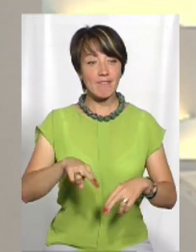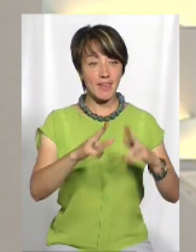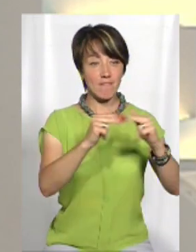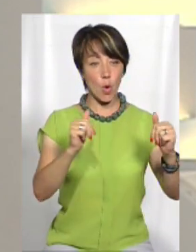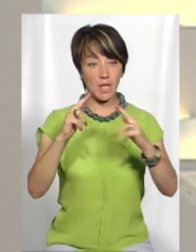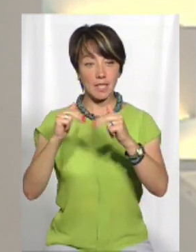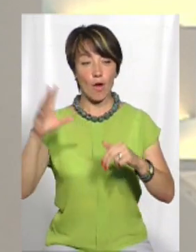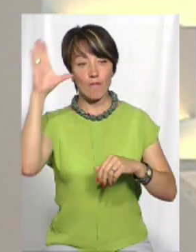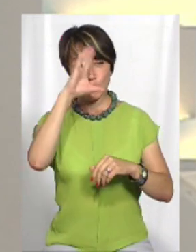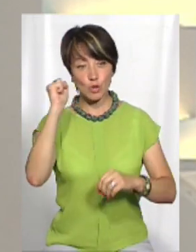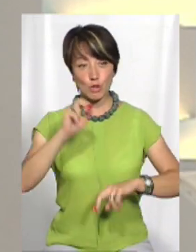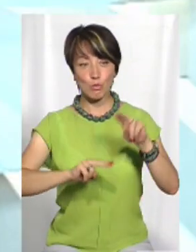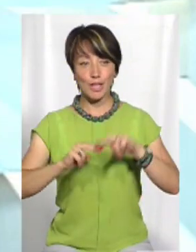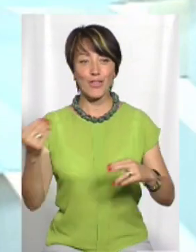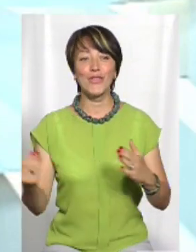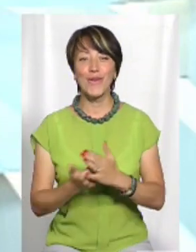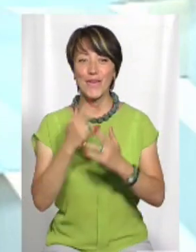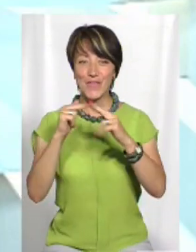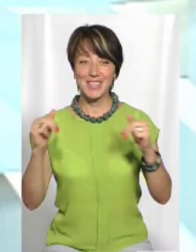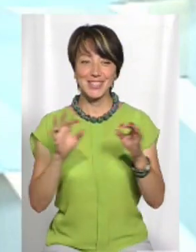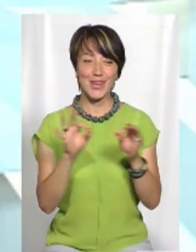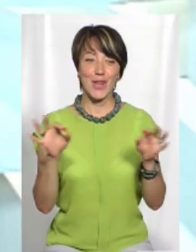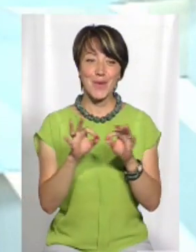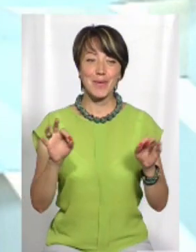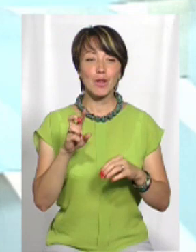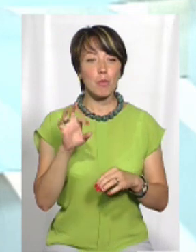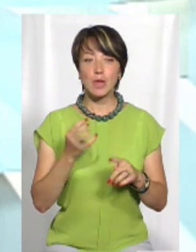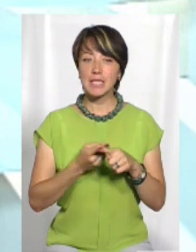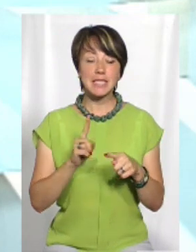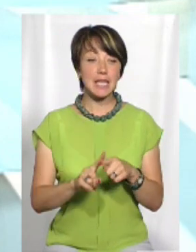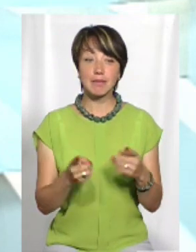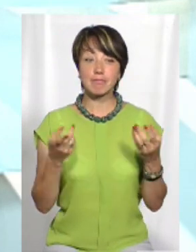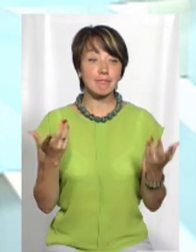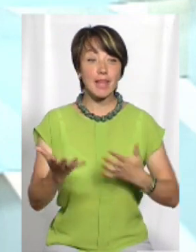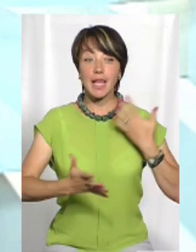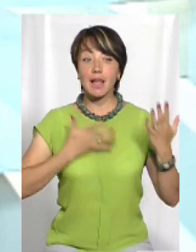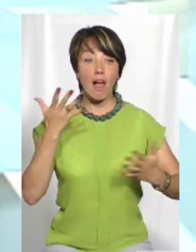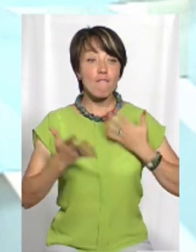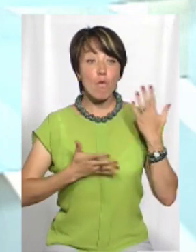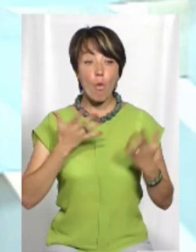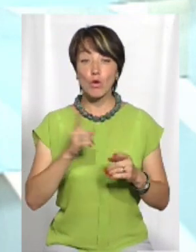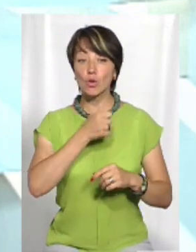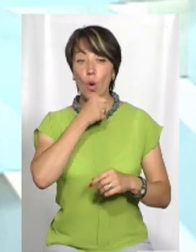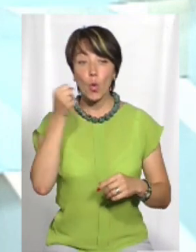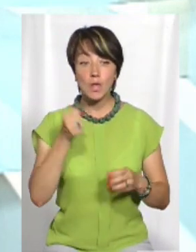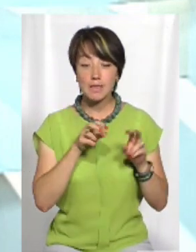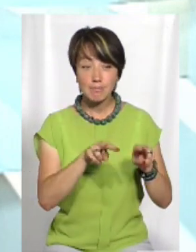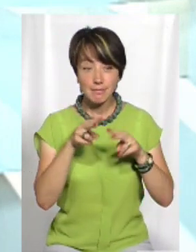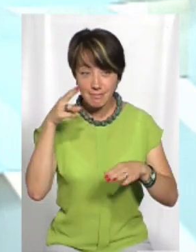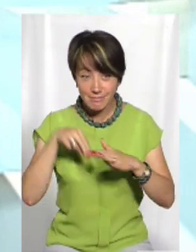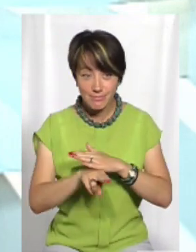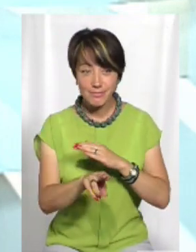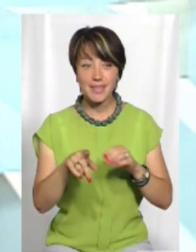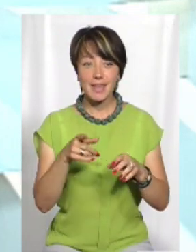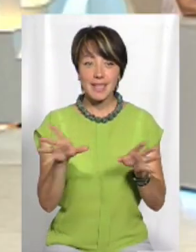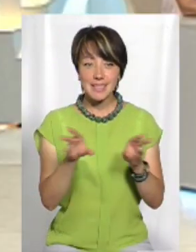фортеці. Вночі будемо будувати нову фортецю солом'яну. Тому що, ну, це наскільки драйвово, що і дорослі за дітьми лізли